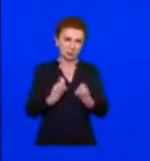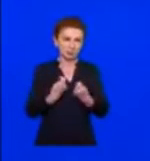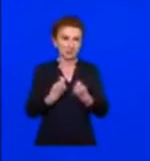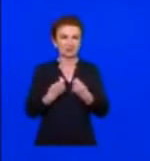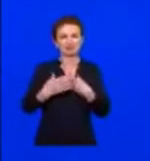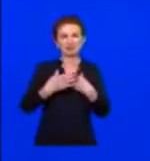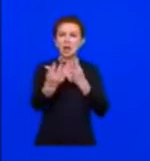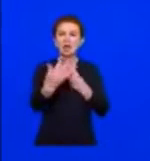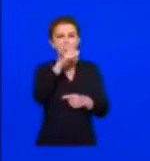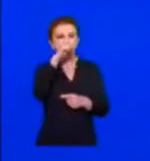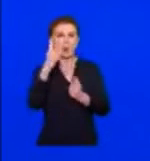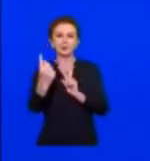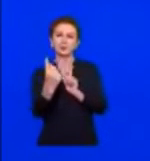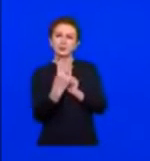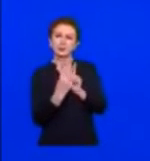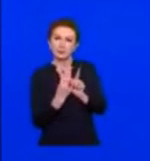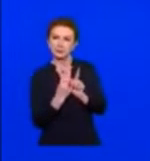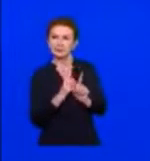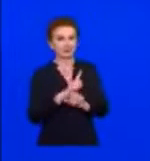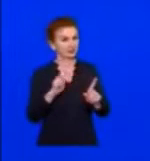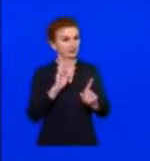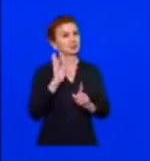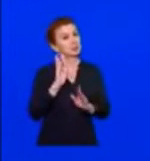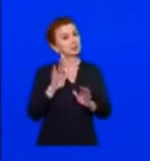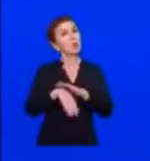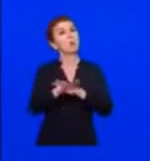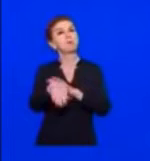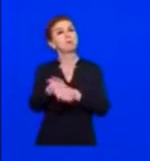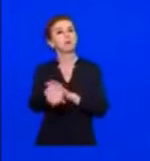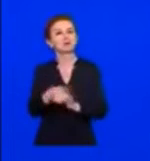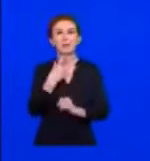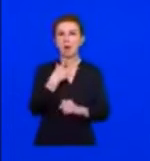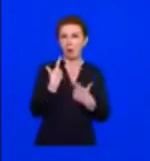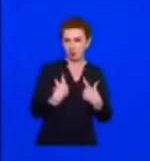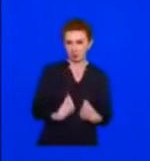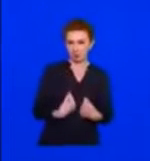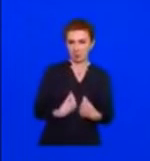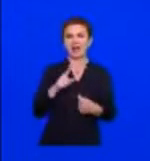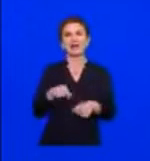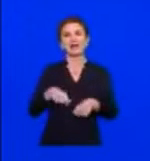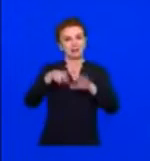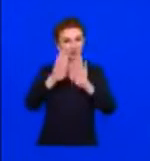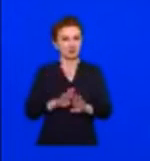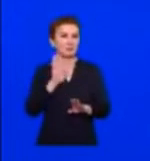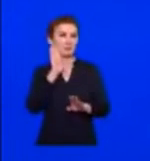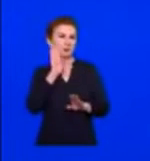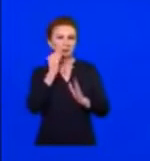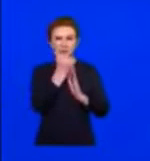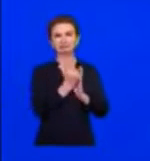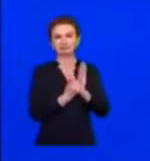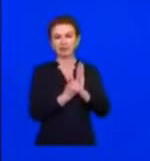dystansu społecznego, że one będą puste lub pustawe. Natomiast w sklepach, na warunkach takich, jak powiedziałem, takich,